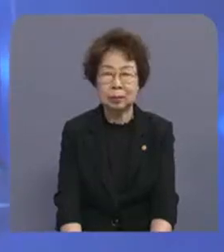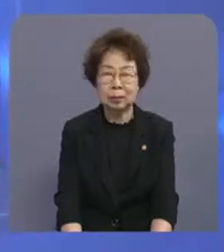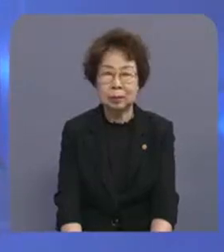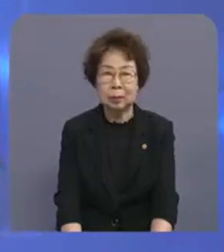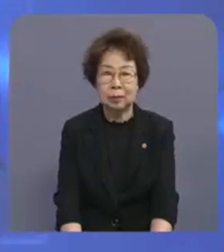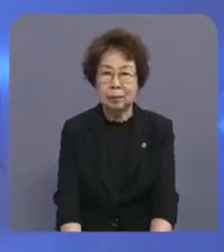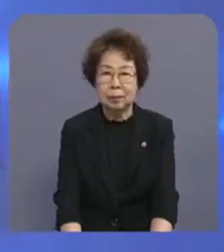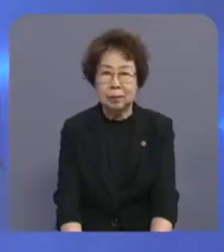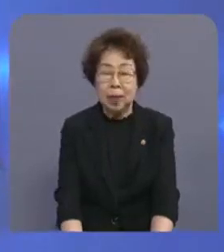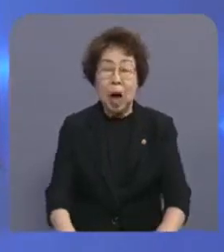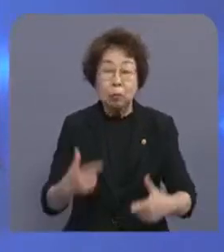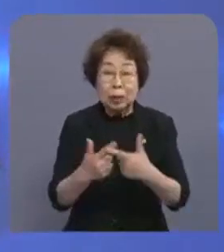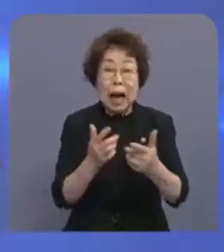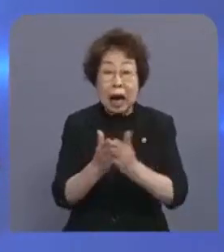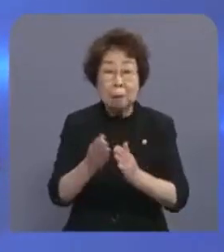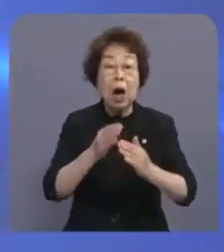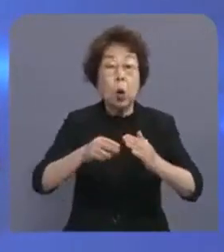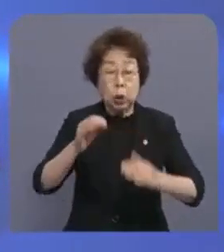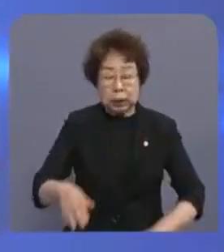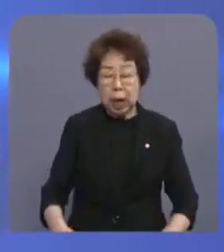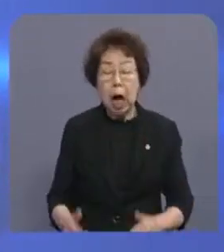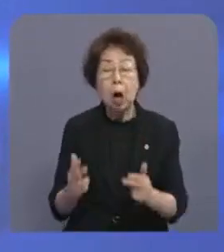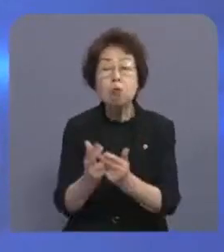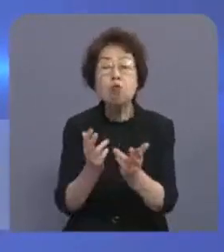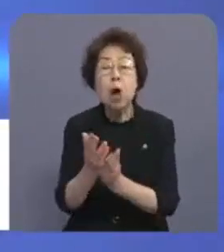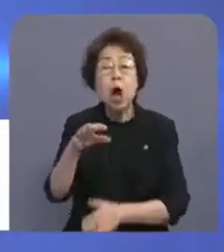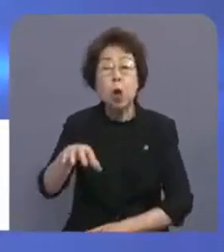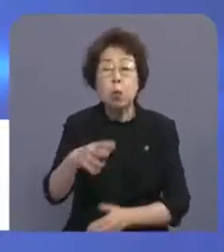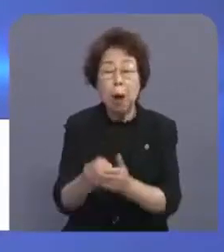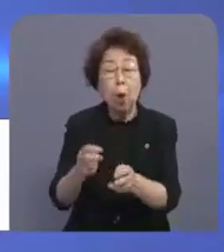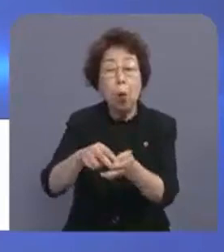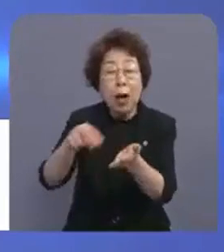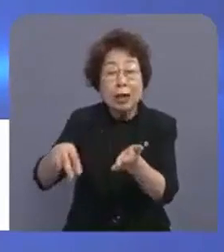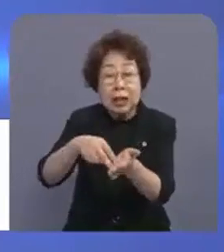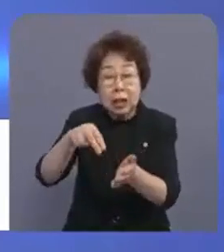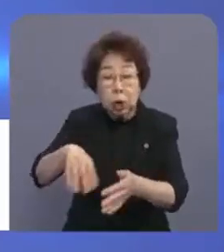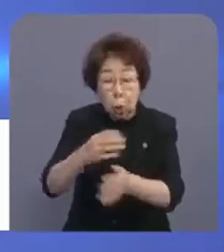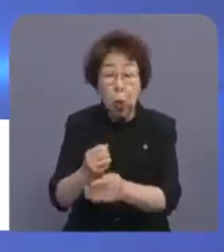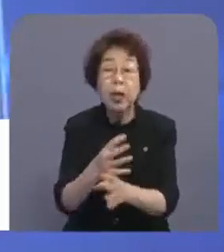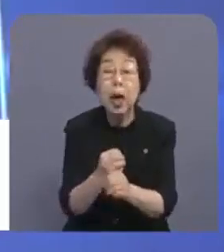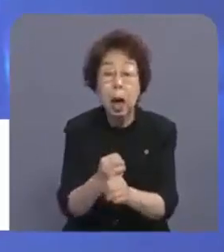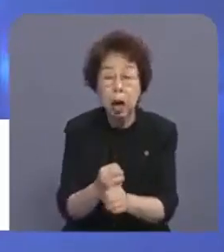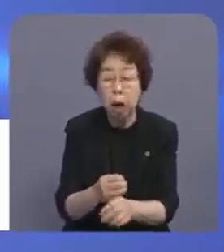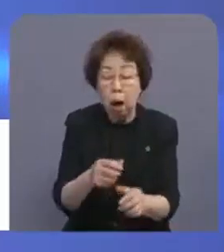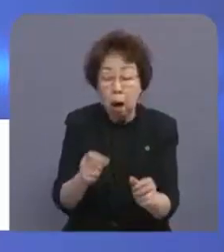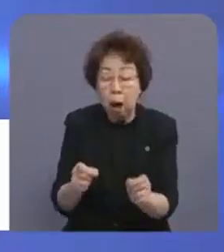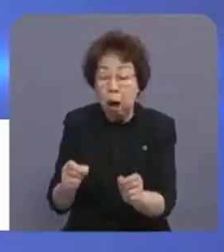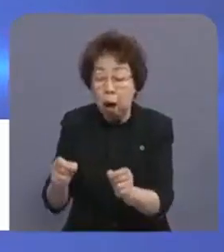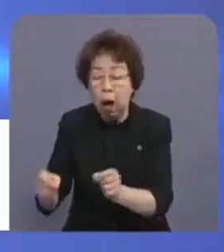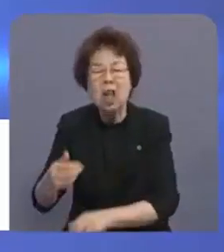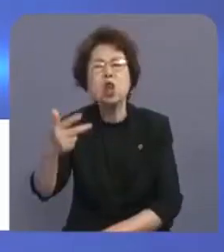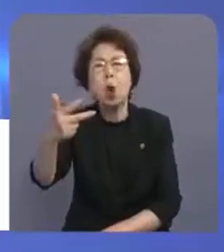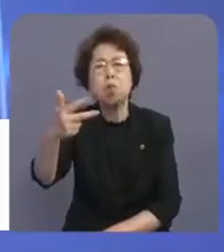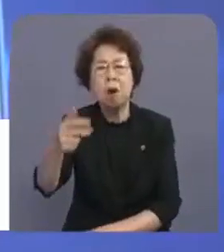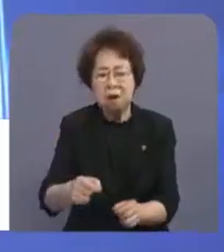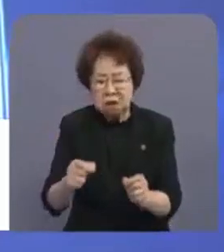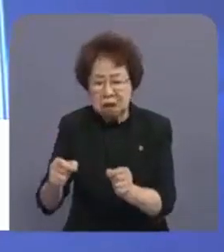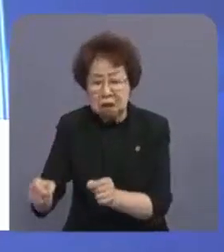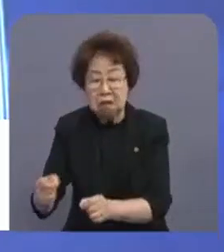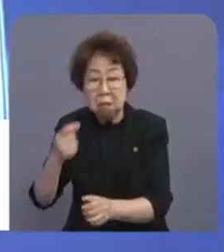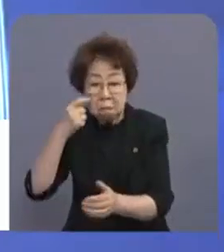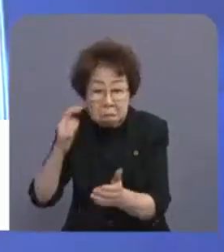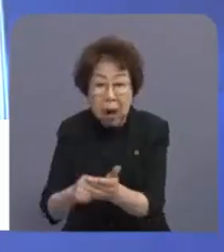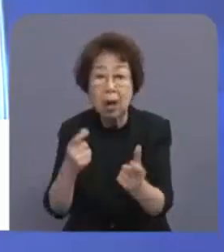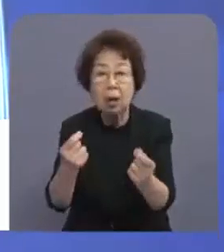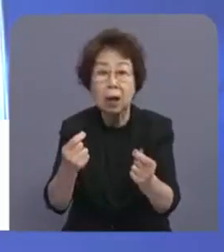예, 다음 뉴스입니다. 부산항만공사가 북한 재개발 내 복합환승센터 공사 기한을 무려 7차례나 연기해 준 것으로